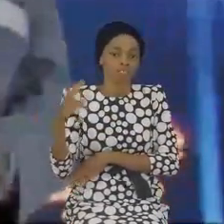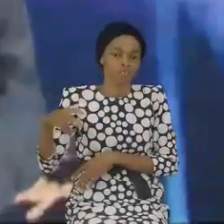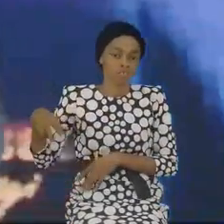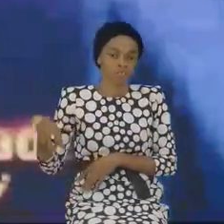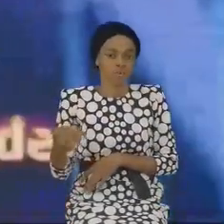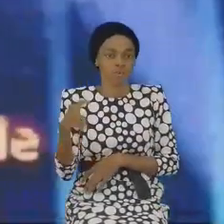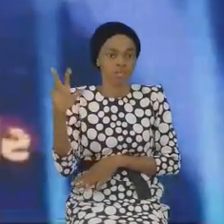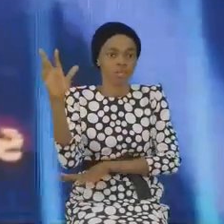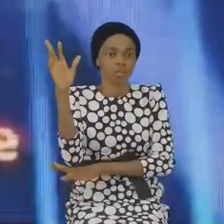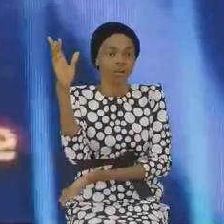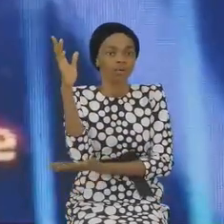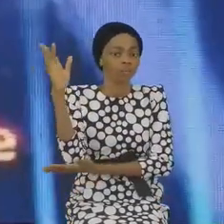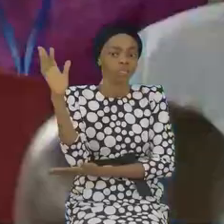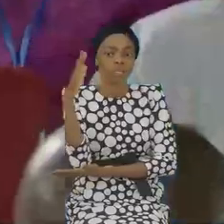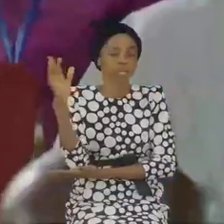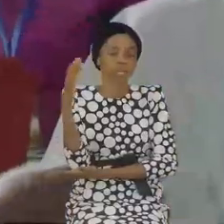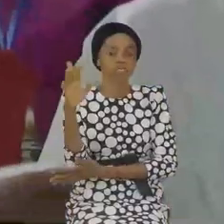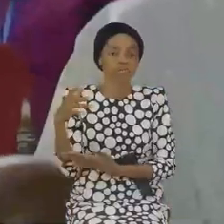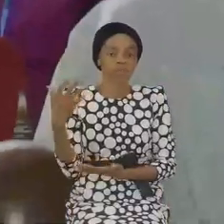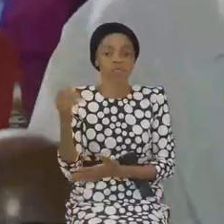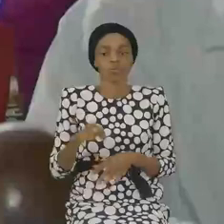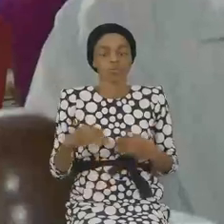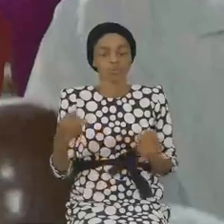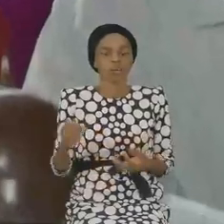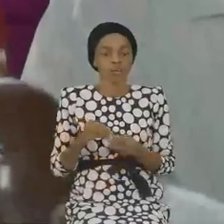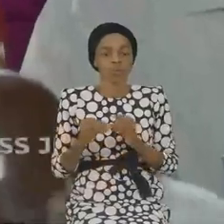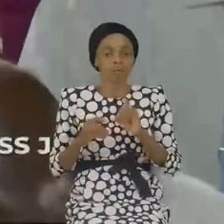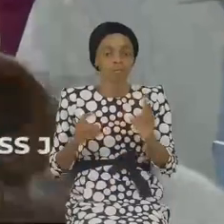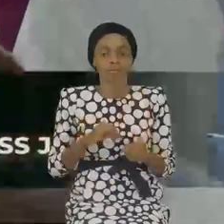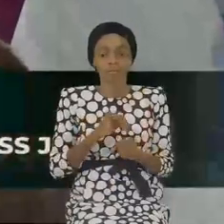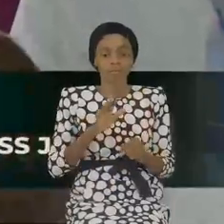prédication adéquate dans les jungles du désert.